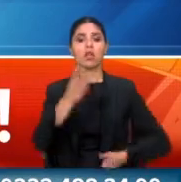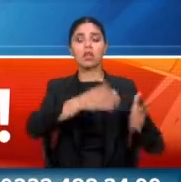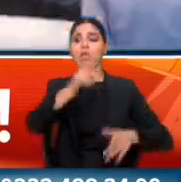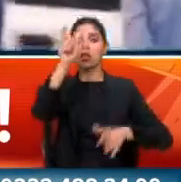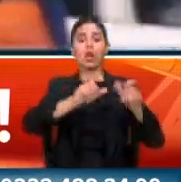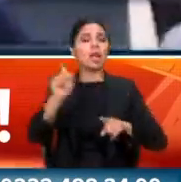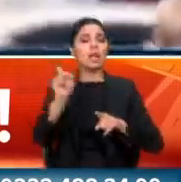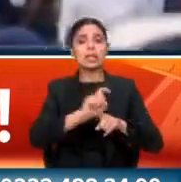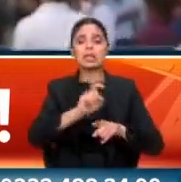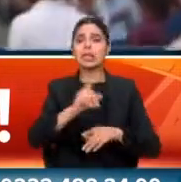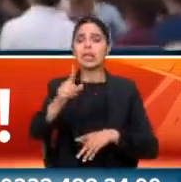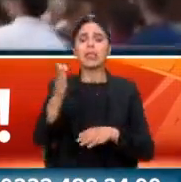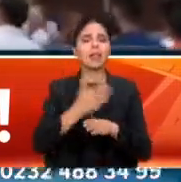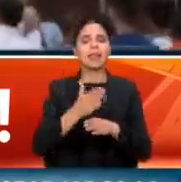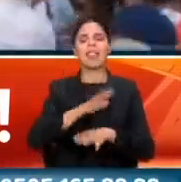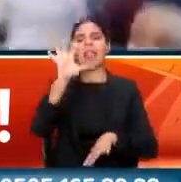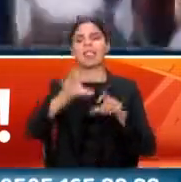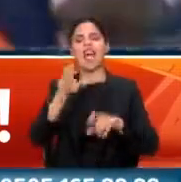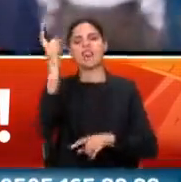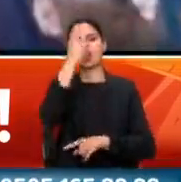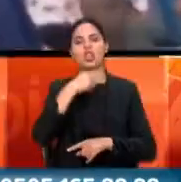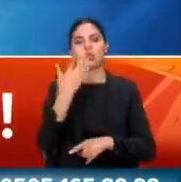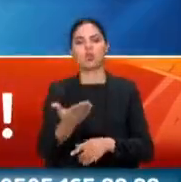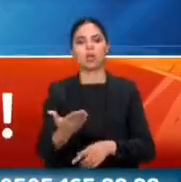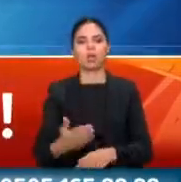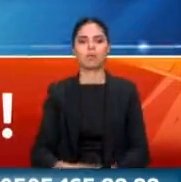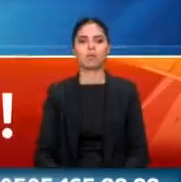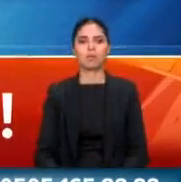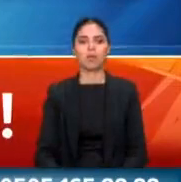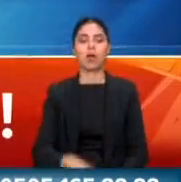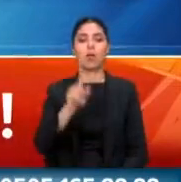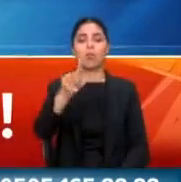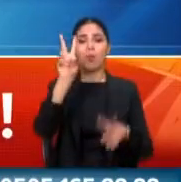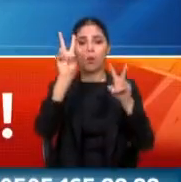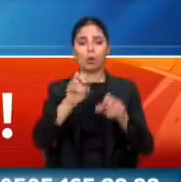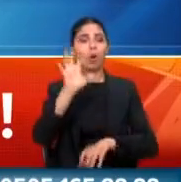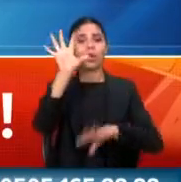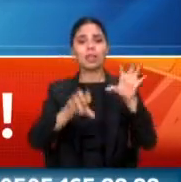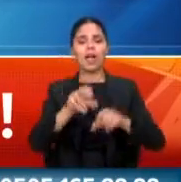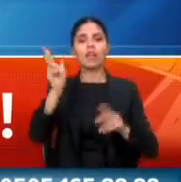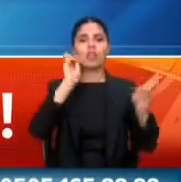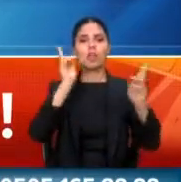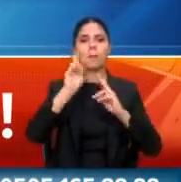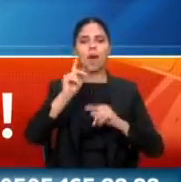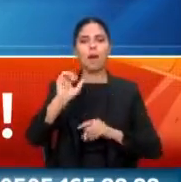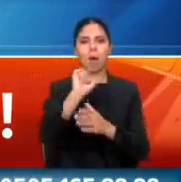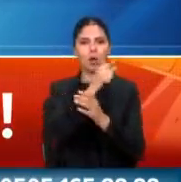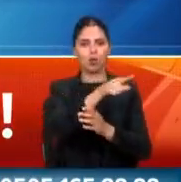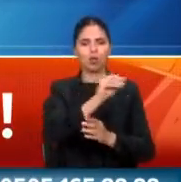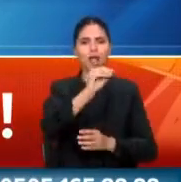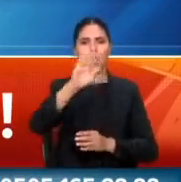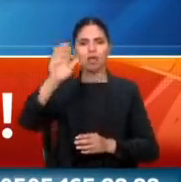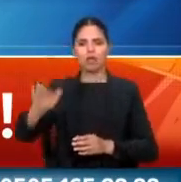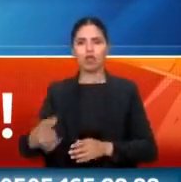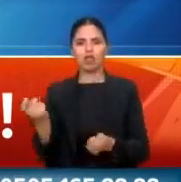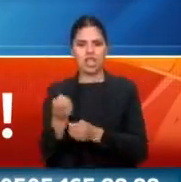Mahalleliyi öfkeyle sokağa döken taciz iddiasıydı. Vallahi iyi ettiler. Üstelik söz konusu taciz berber ustasının yanına emanet